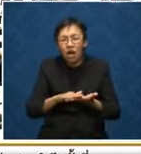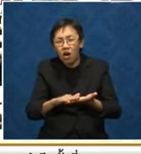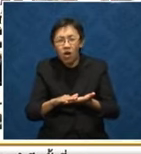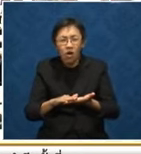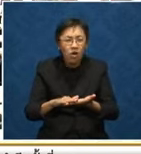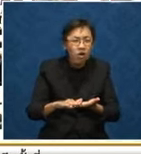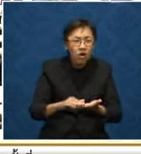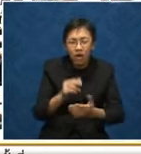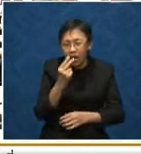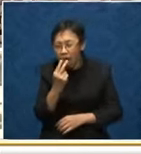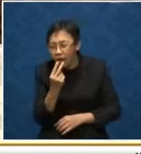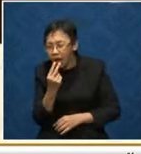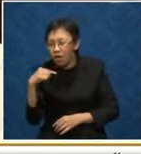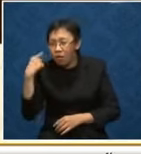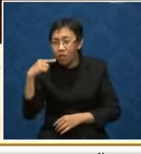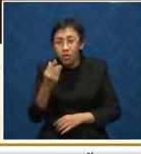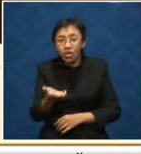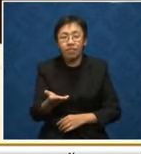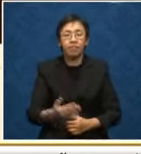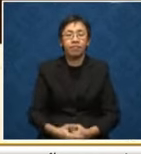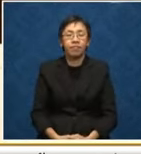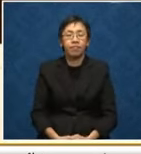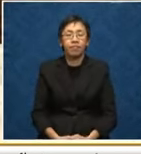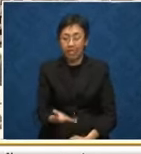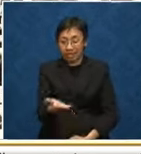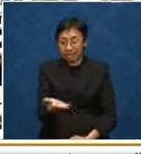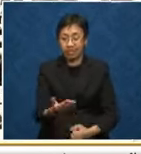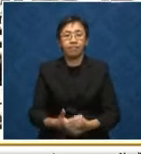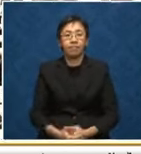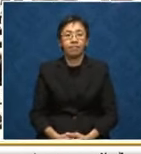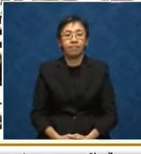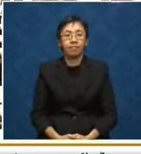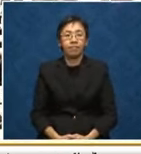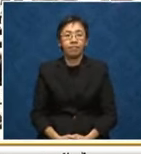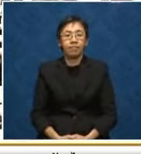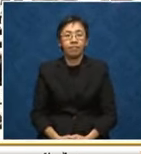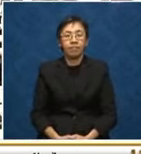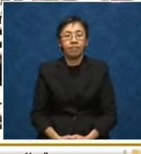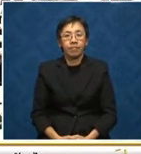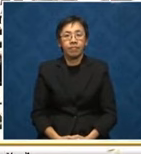ไม่ชัดก็สุภาพสตรีครับเชิญครับ